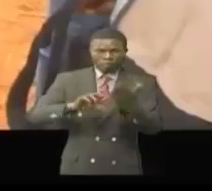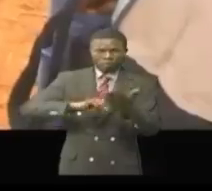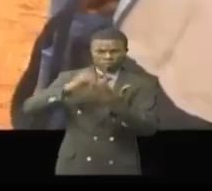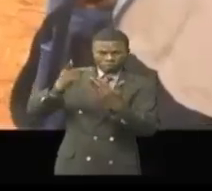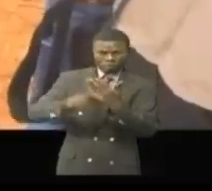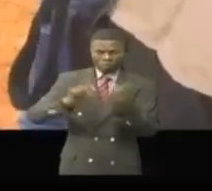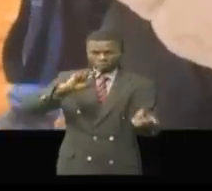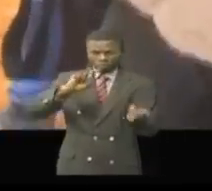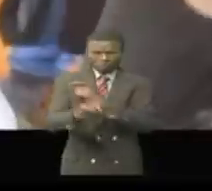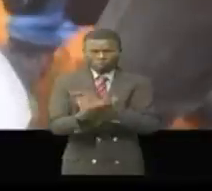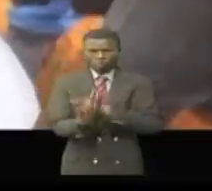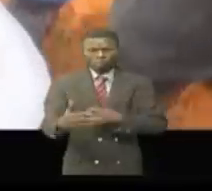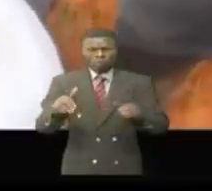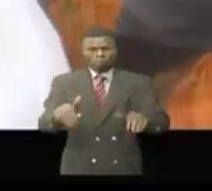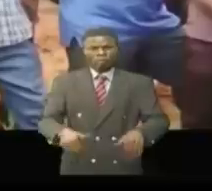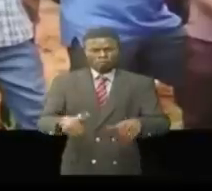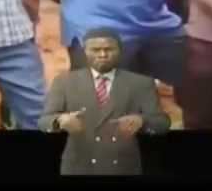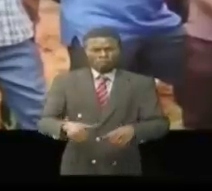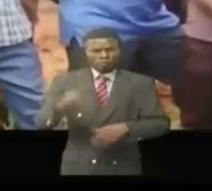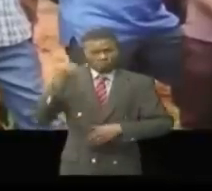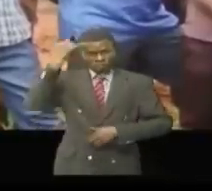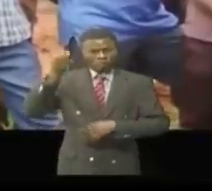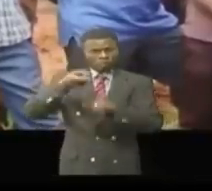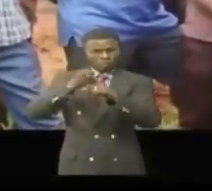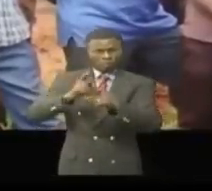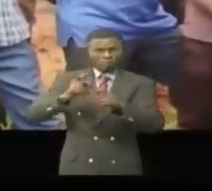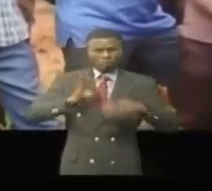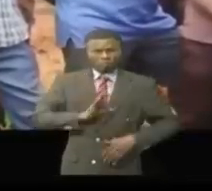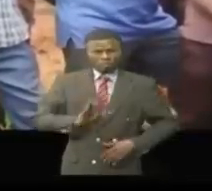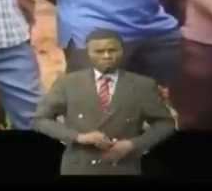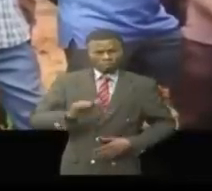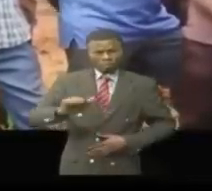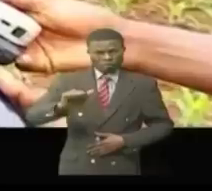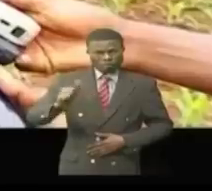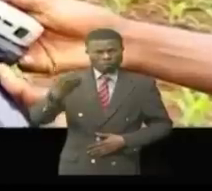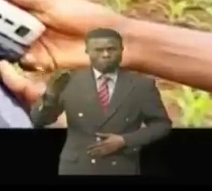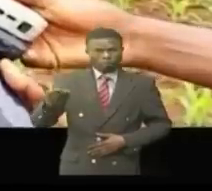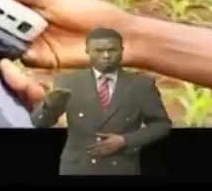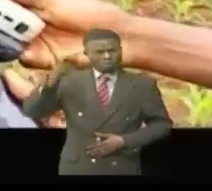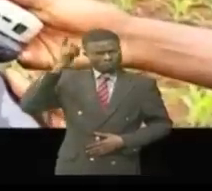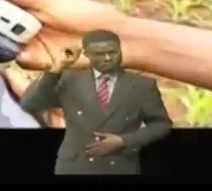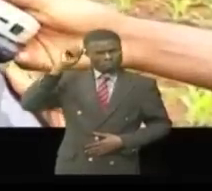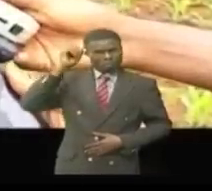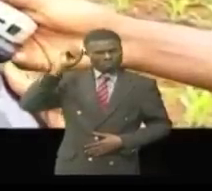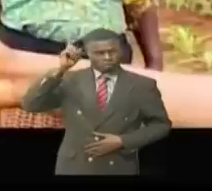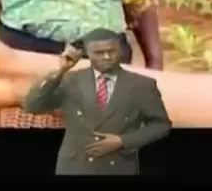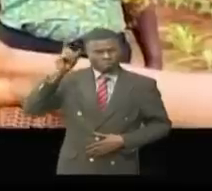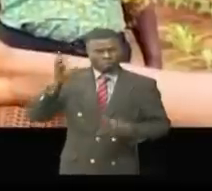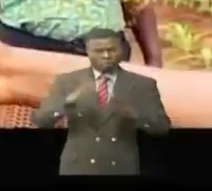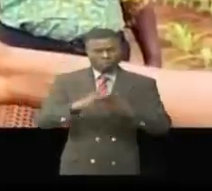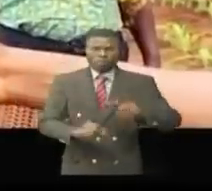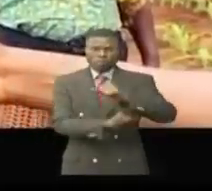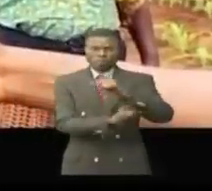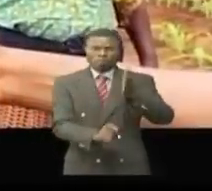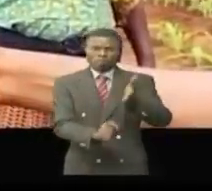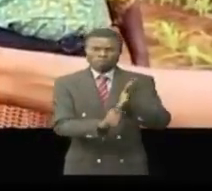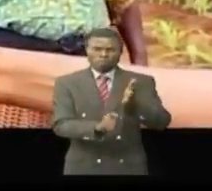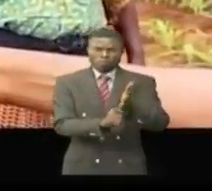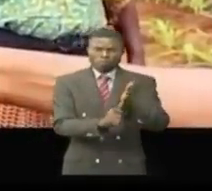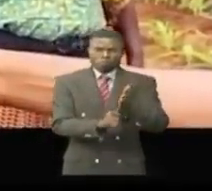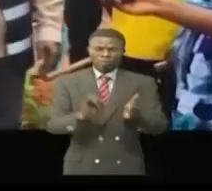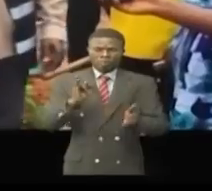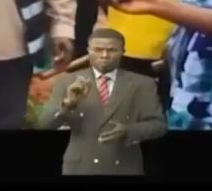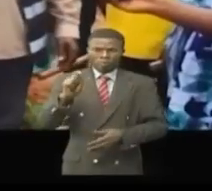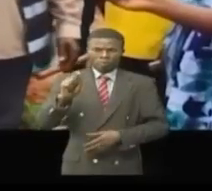la transformation agricole initié par le président de la République, Félix Antoine Tshisekedi Tshilombo, avec l'appui technique de